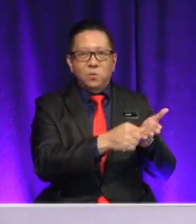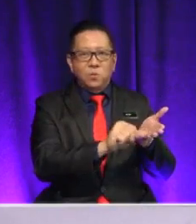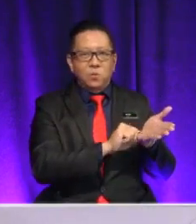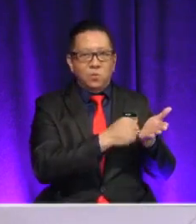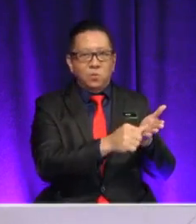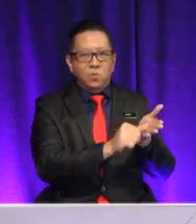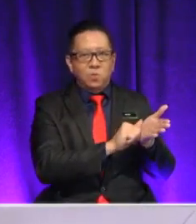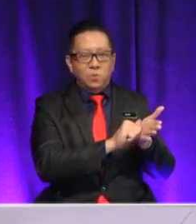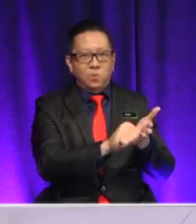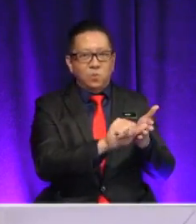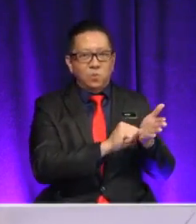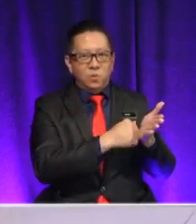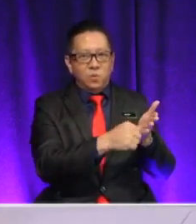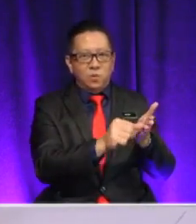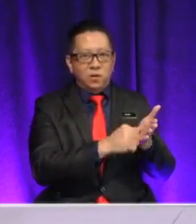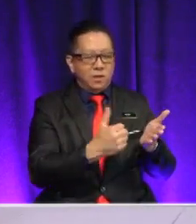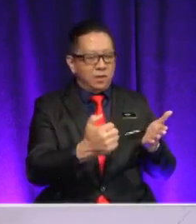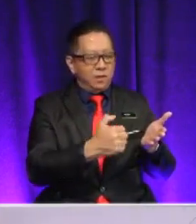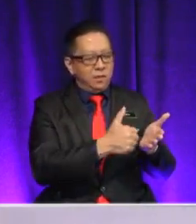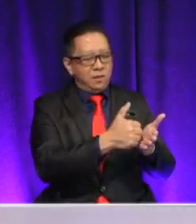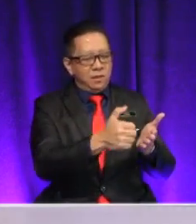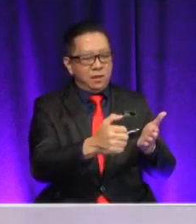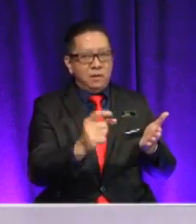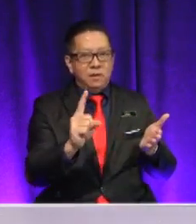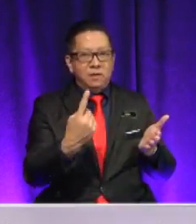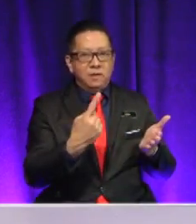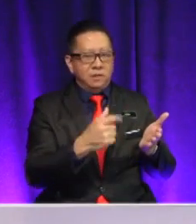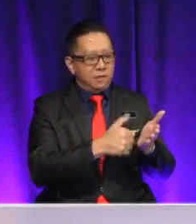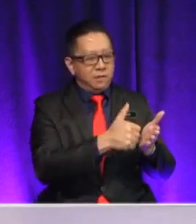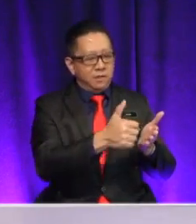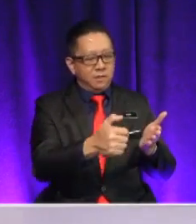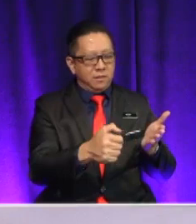kita sembuh saja Oke karena kita tumbuh